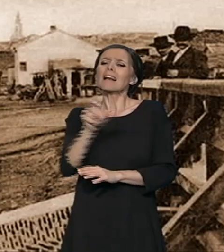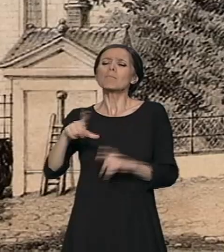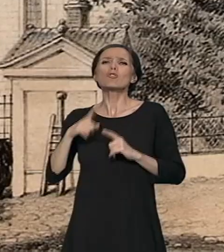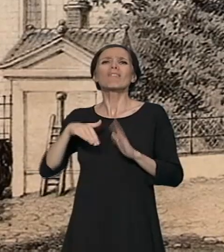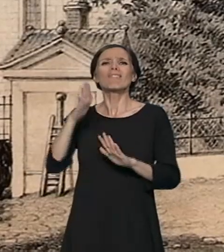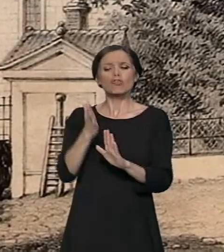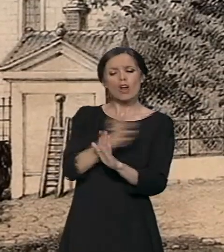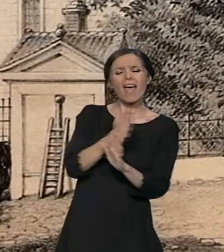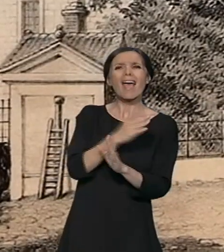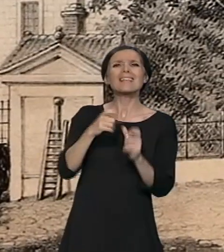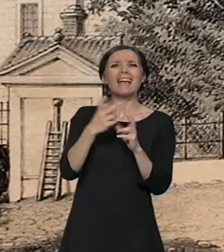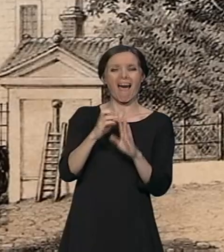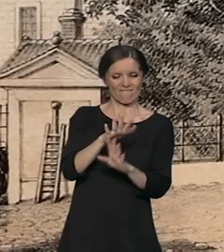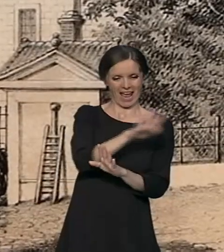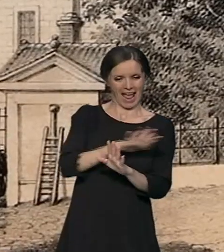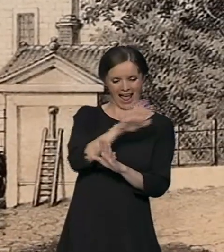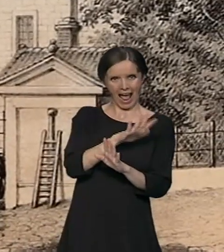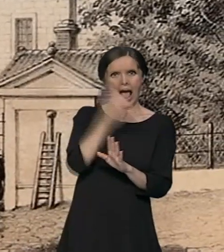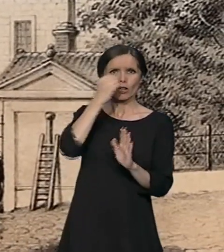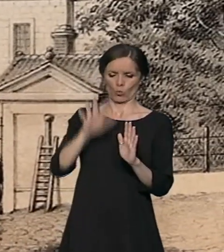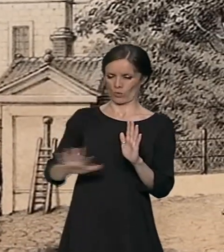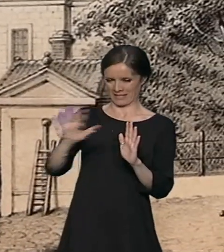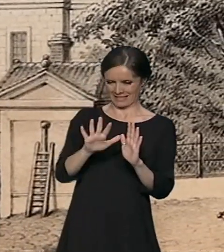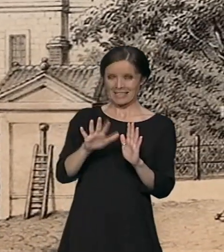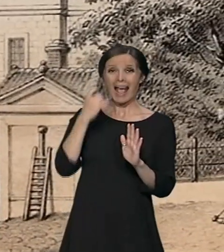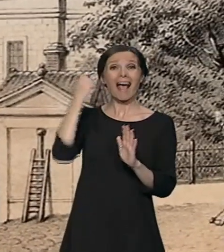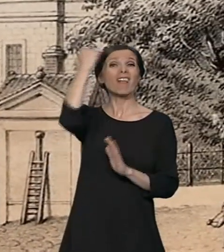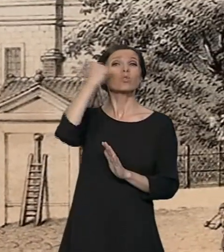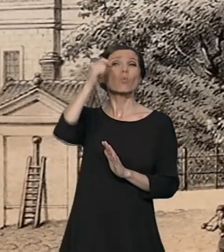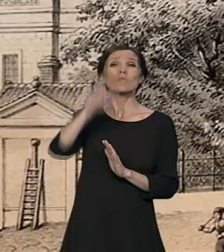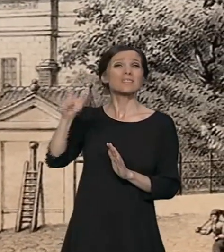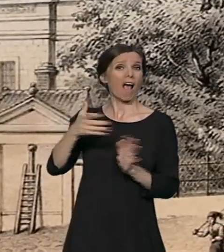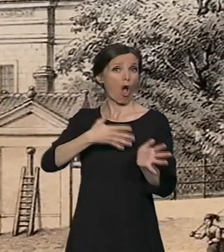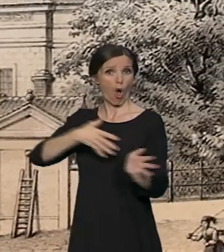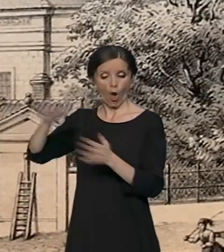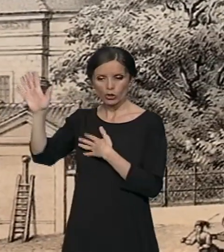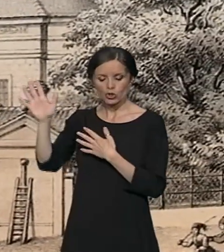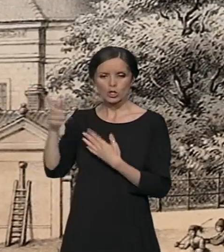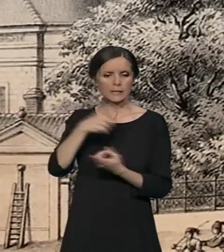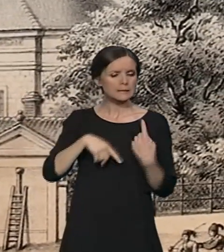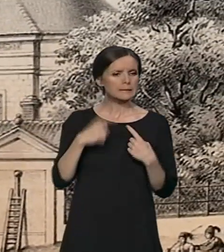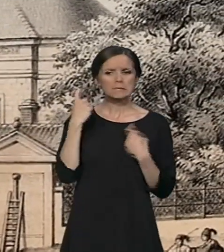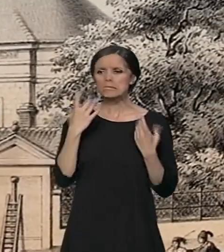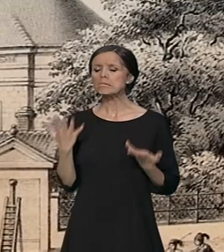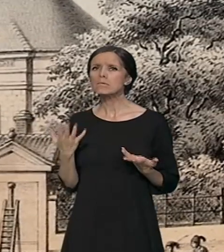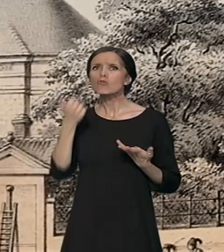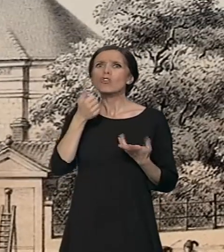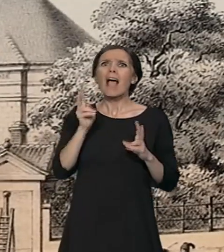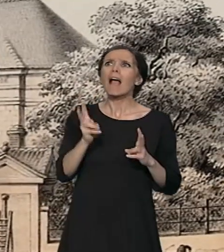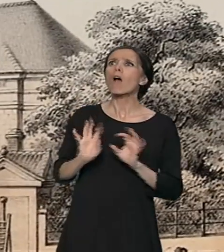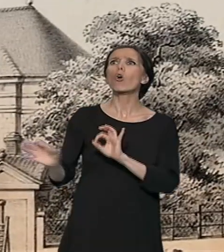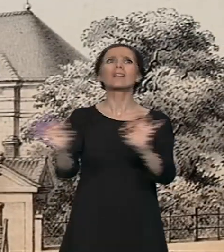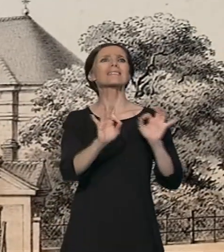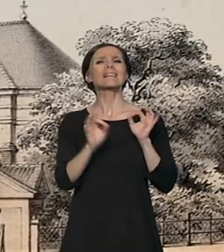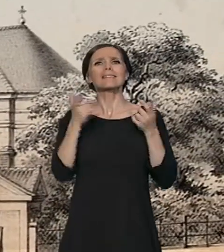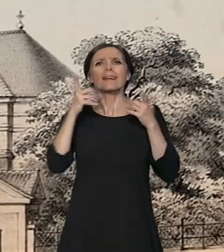obali. A kad su se Turci iselili, onda se postavilo pitanje šta sa gradom i kako urediti grad.